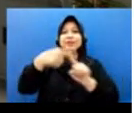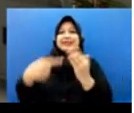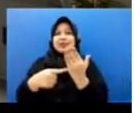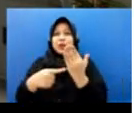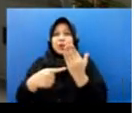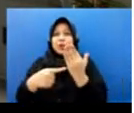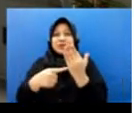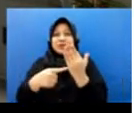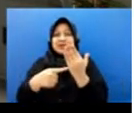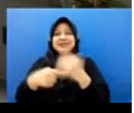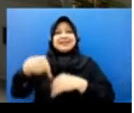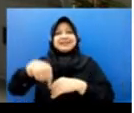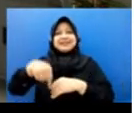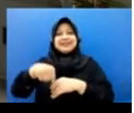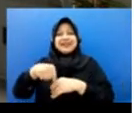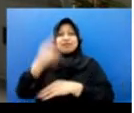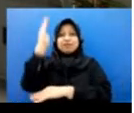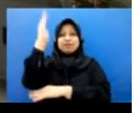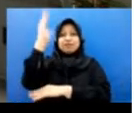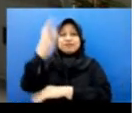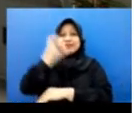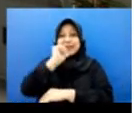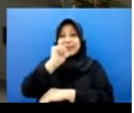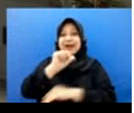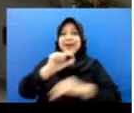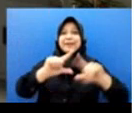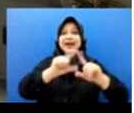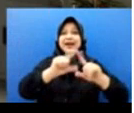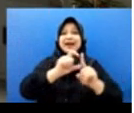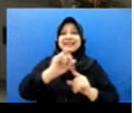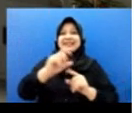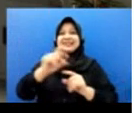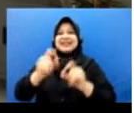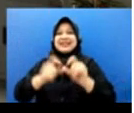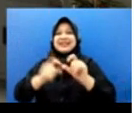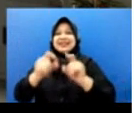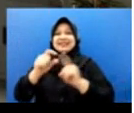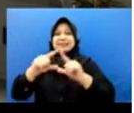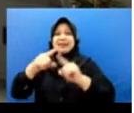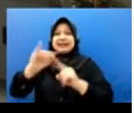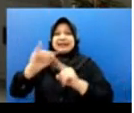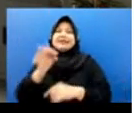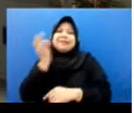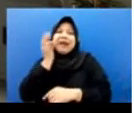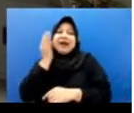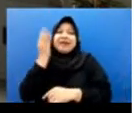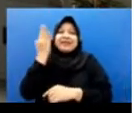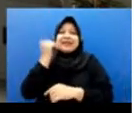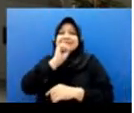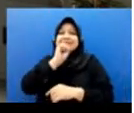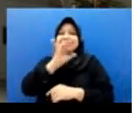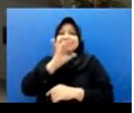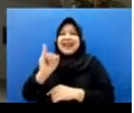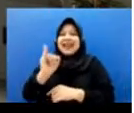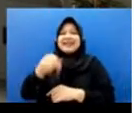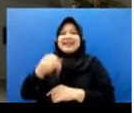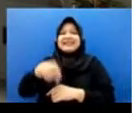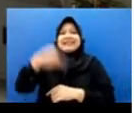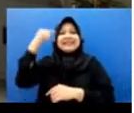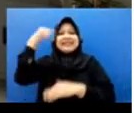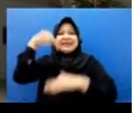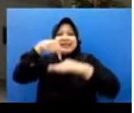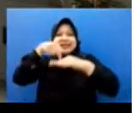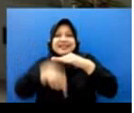bersama Pak Adi Respati, mohon maaf saya tadi harus ralat, critical thinking, berpikir kritis, dan teknologi bersama Pak Adi